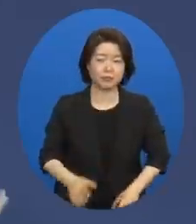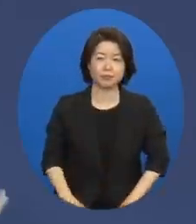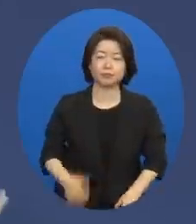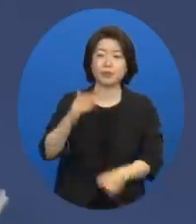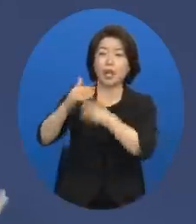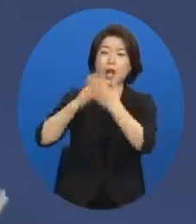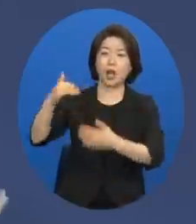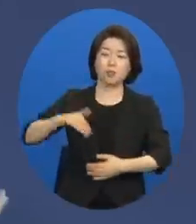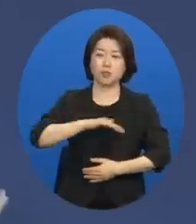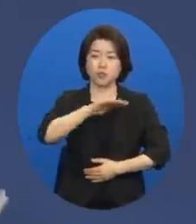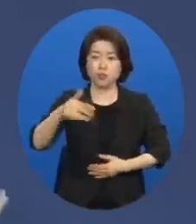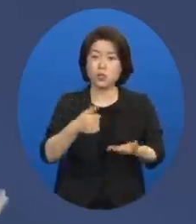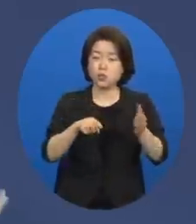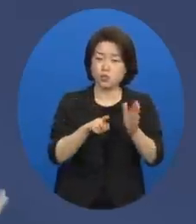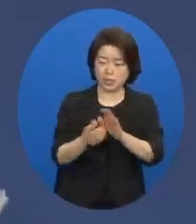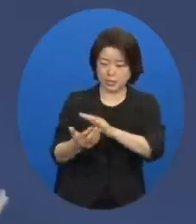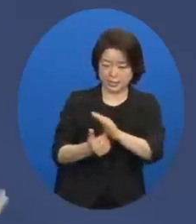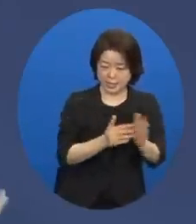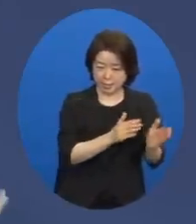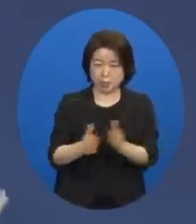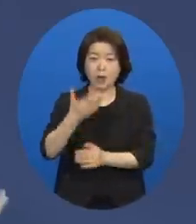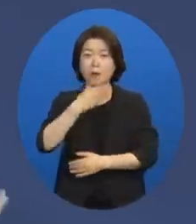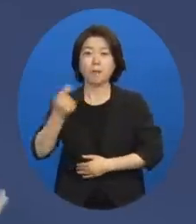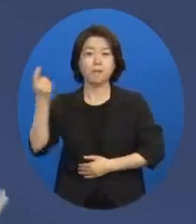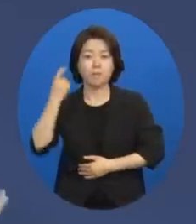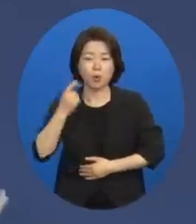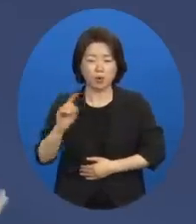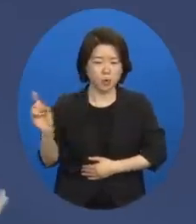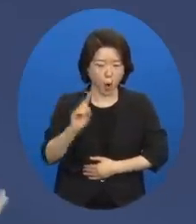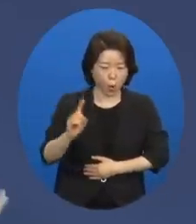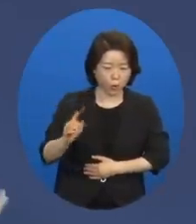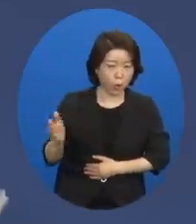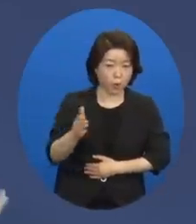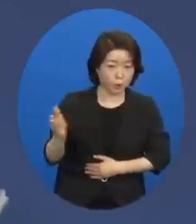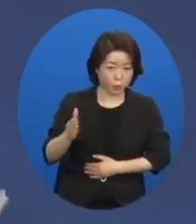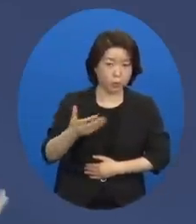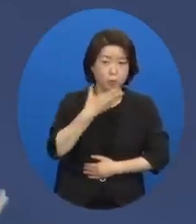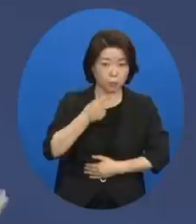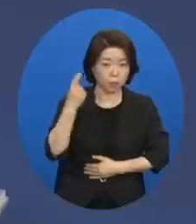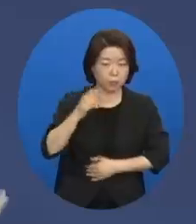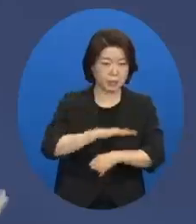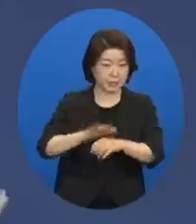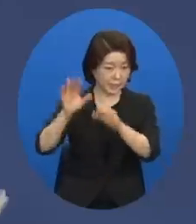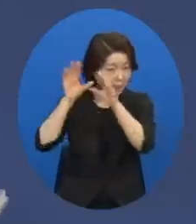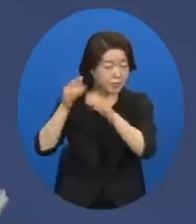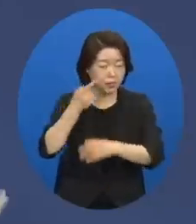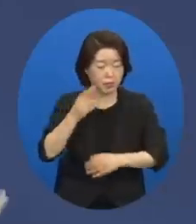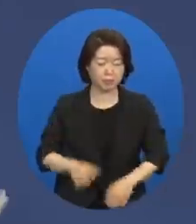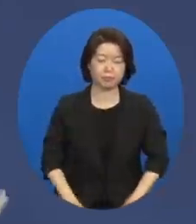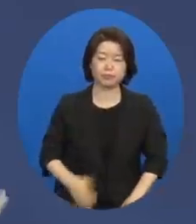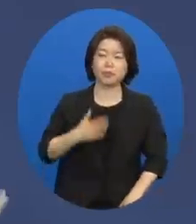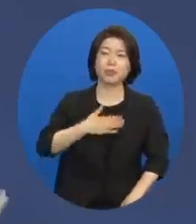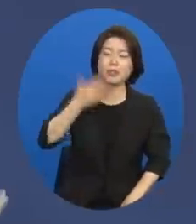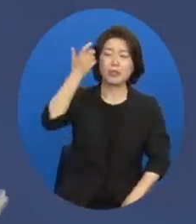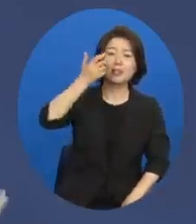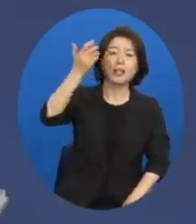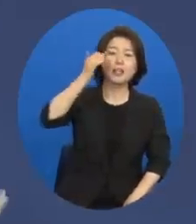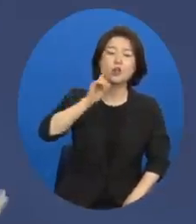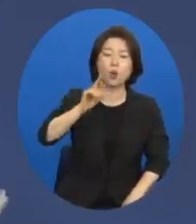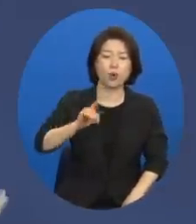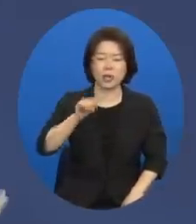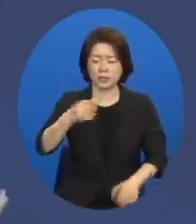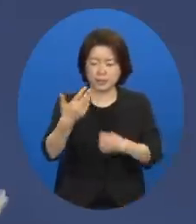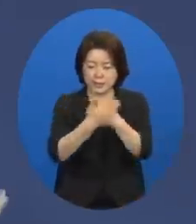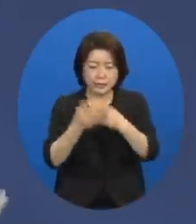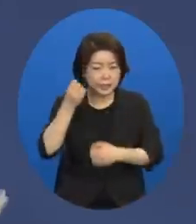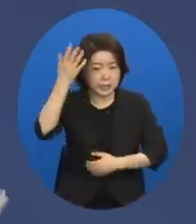하나님이 우리에게를 위해서 예비한 복음이 어떤 수준의 복음인지를 잘 들어보란 말이에요. 내 영혼아 그